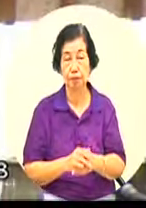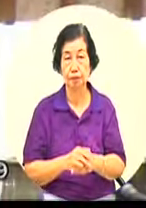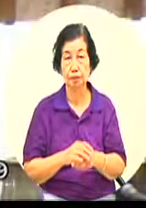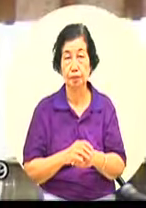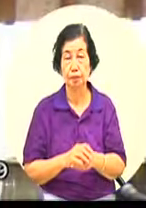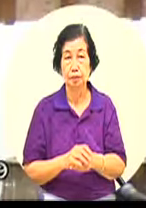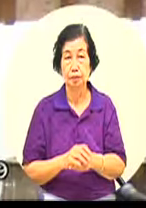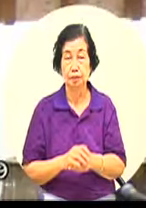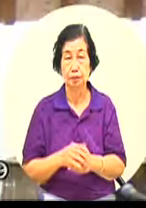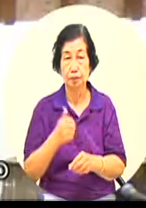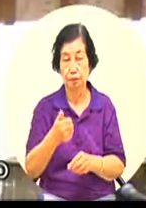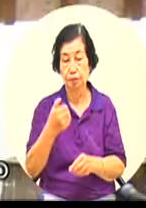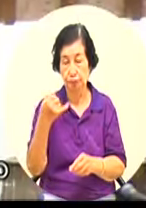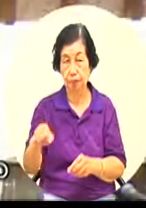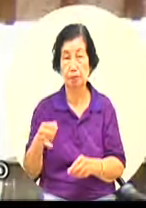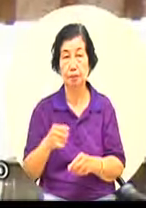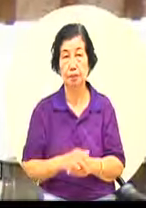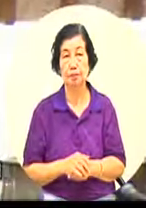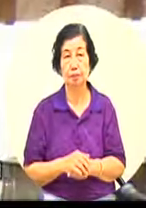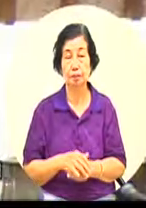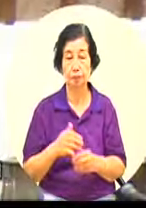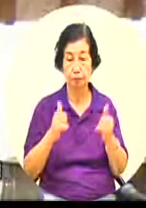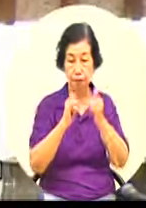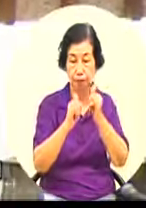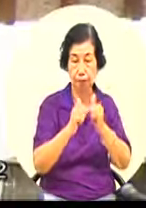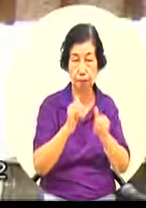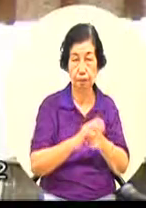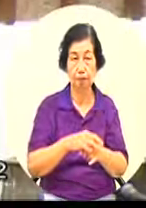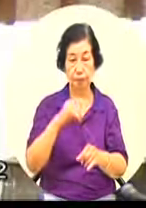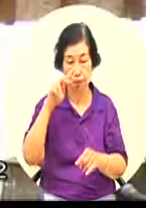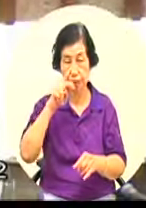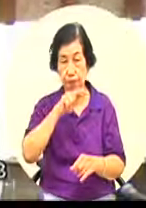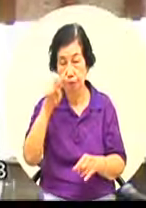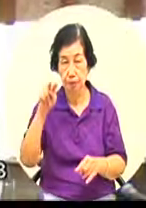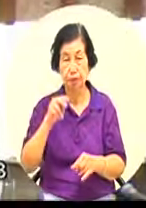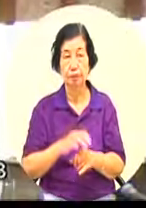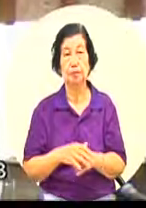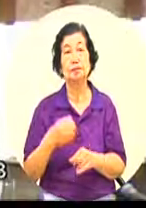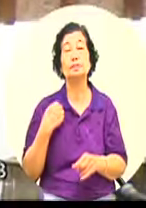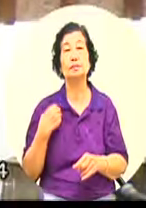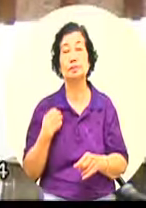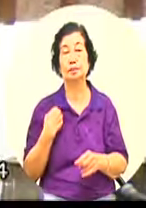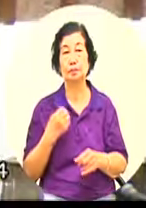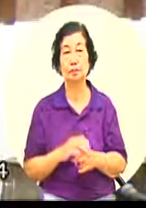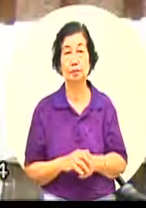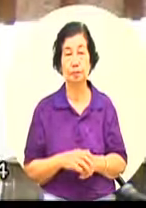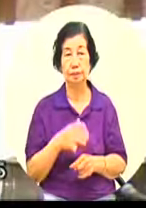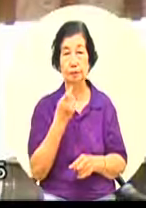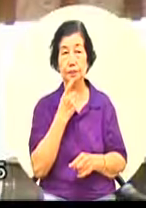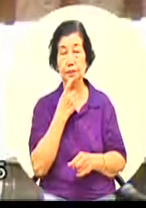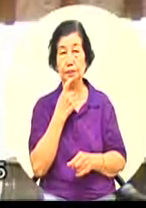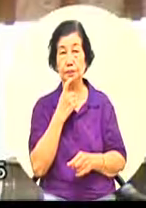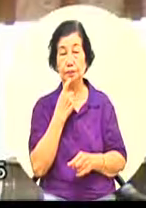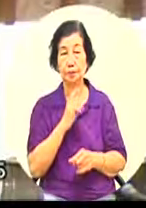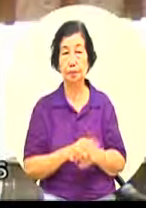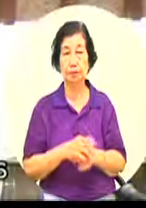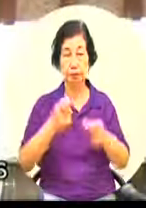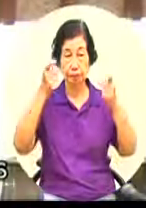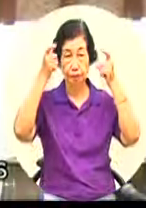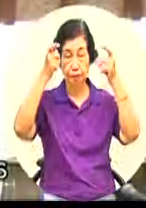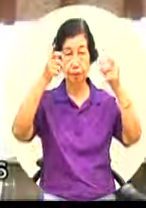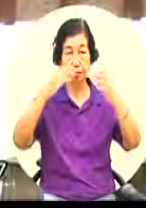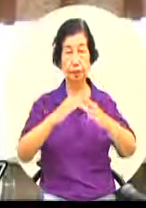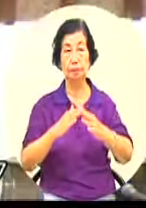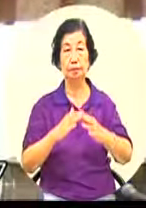未来市民都有一个判断的标准。但是本席这边要提出质疑的是说，当高雄市目前把